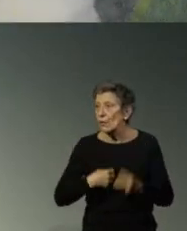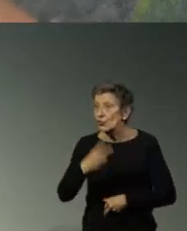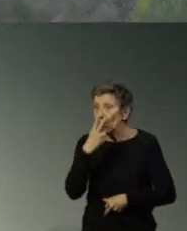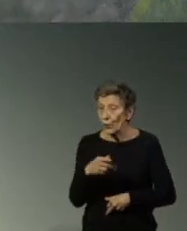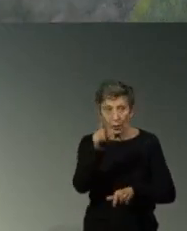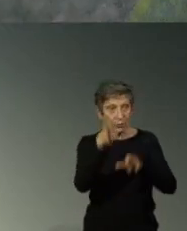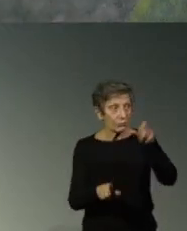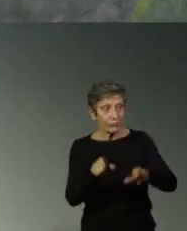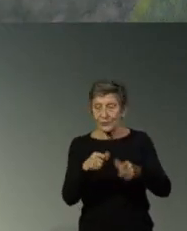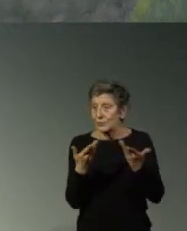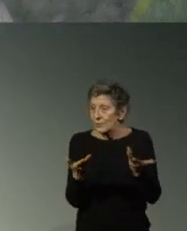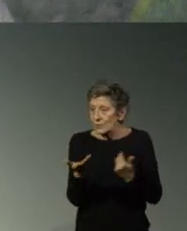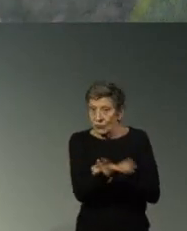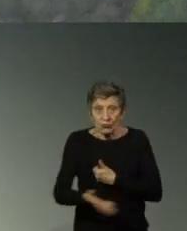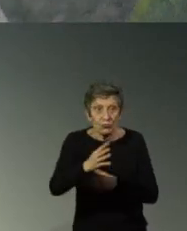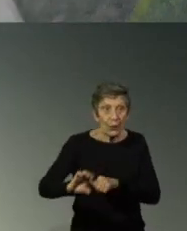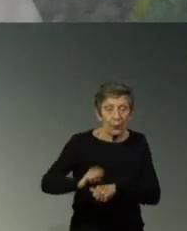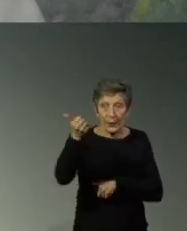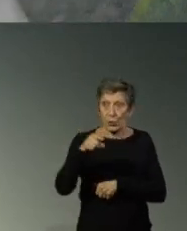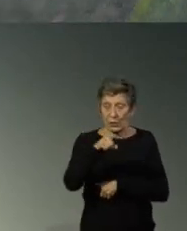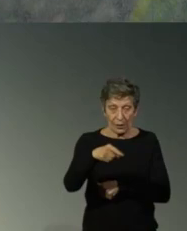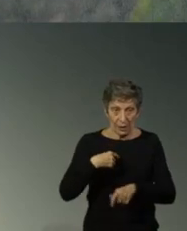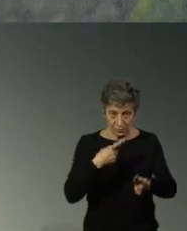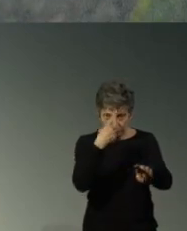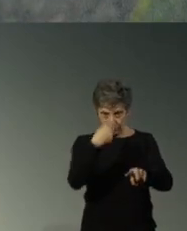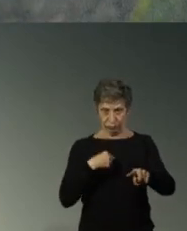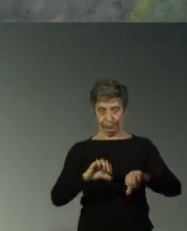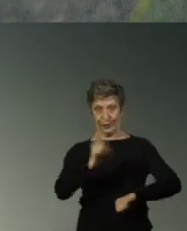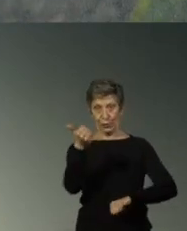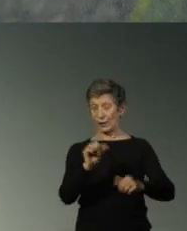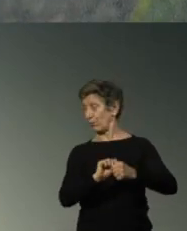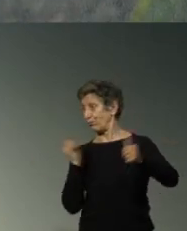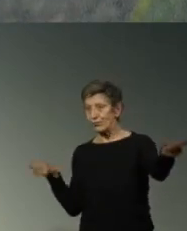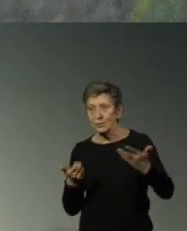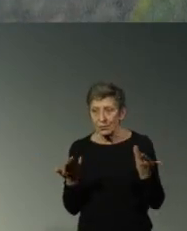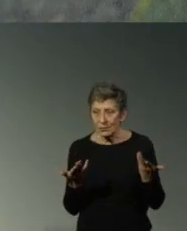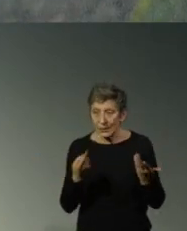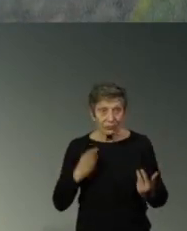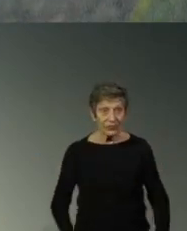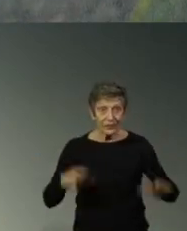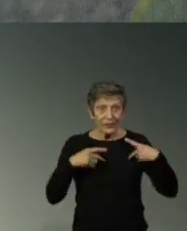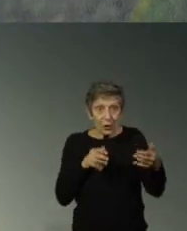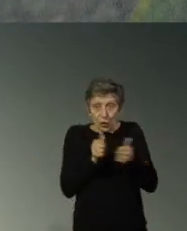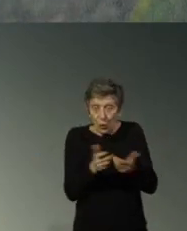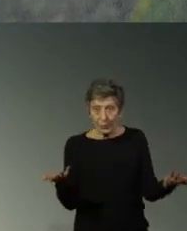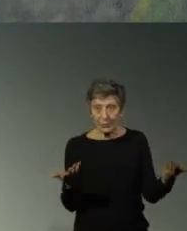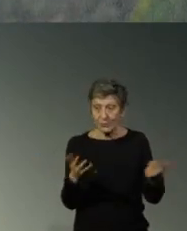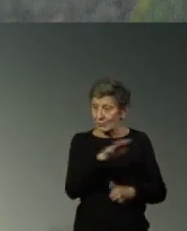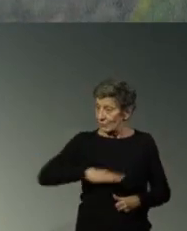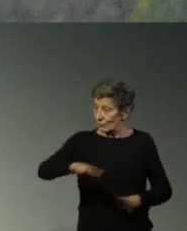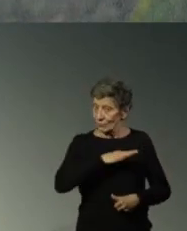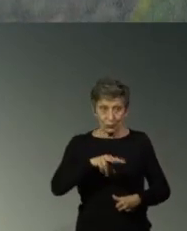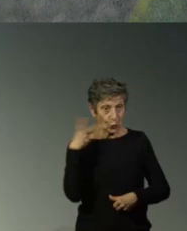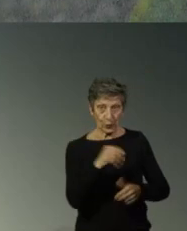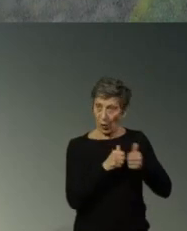les urgences du moment sont vraiment très, très à l'opposé des miennes. Et en fait, on cohabite. Nous, humains, on cohabite entre nous, ce qui est